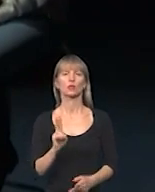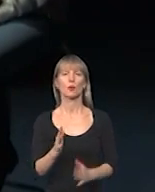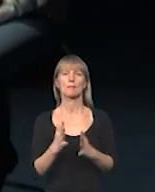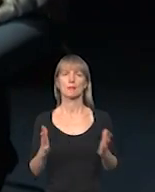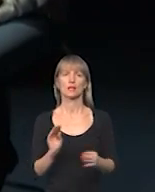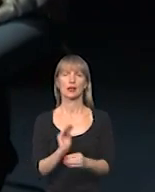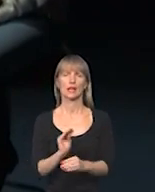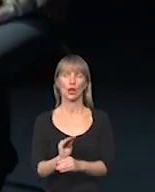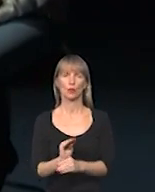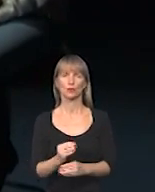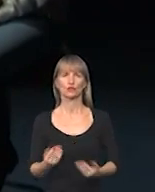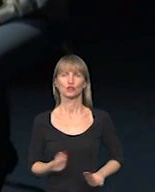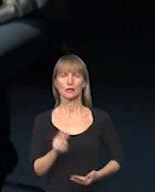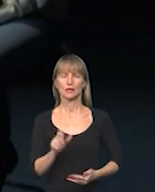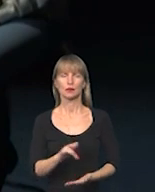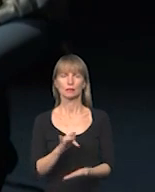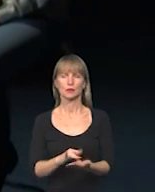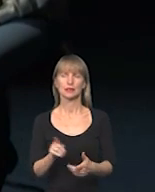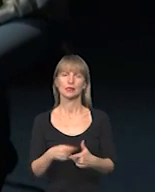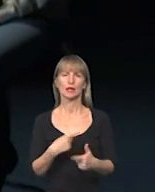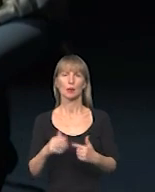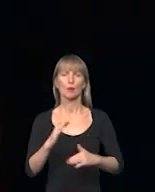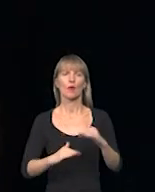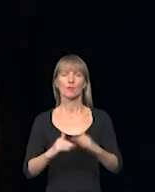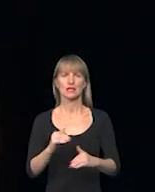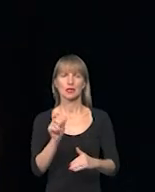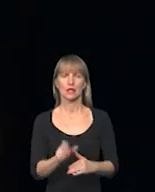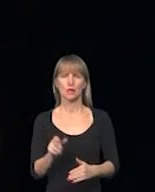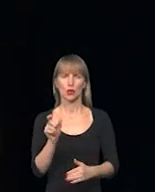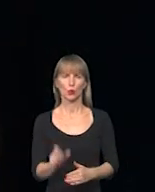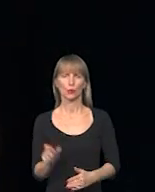критикує, мешканці міст чи професіонали, колеги?